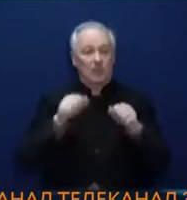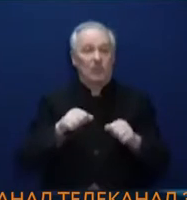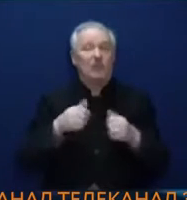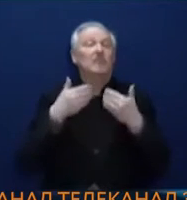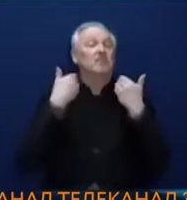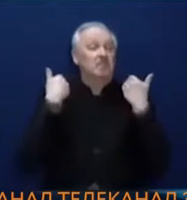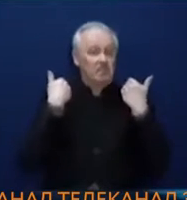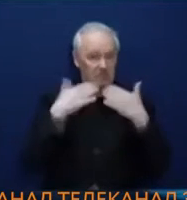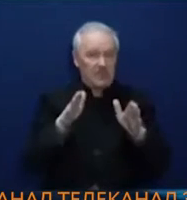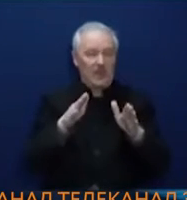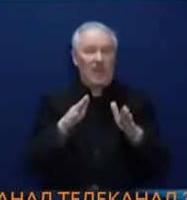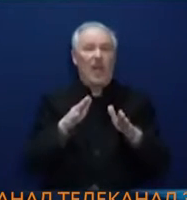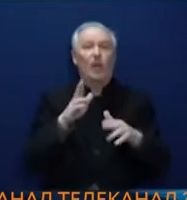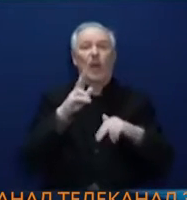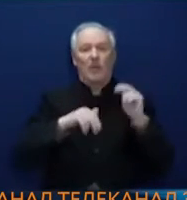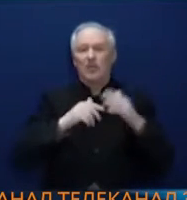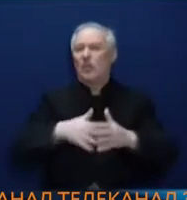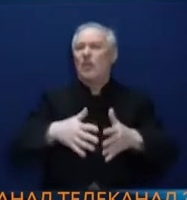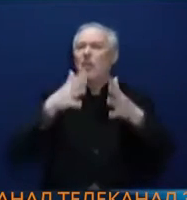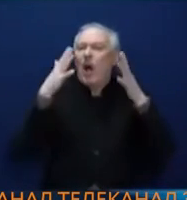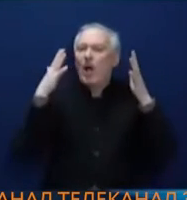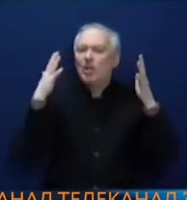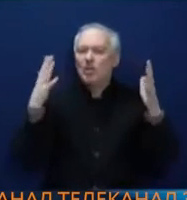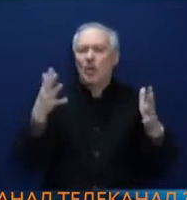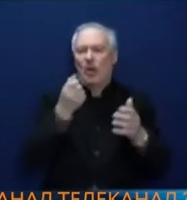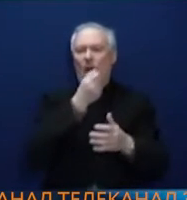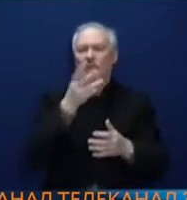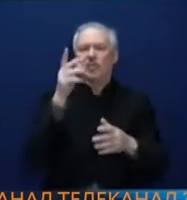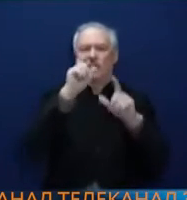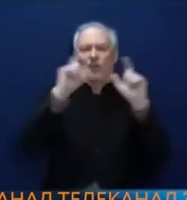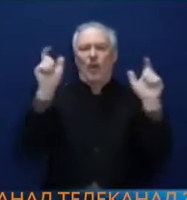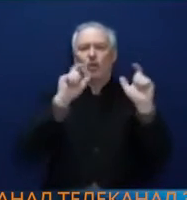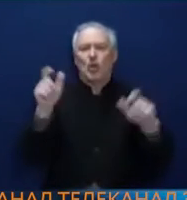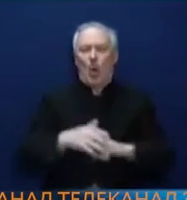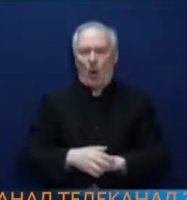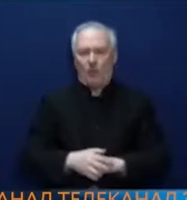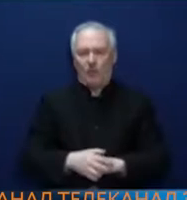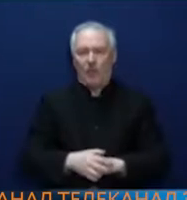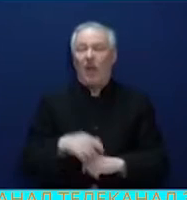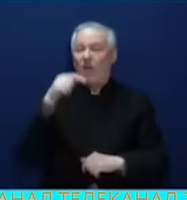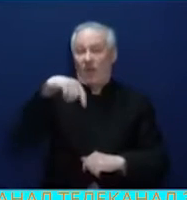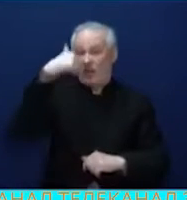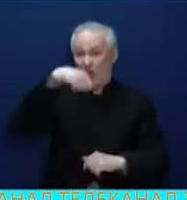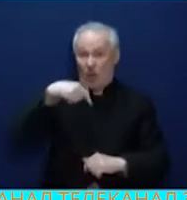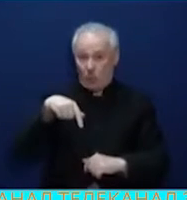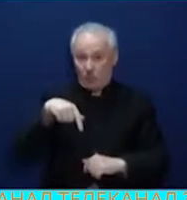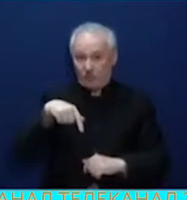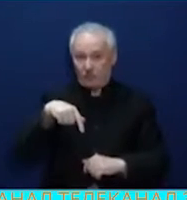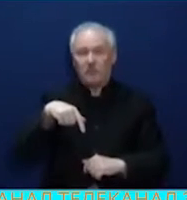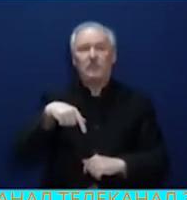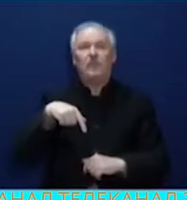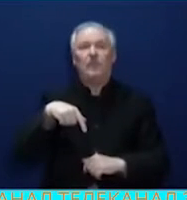позволяют строить большое количество школ. В этом году мы, как я уже